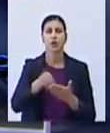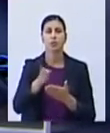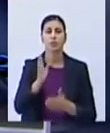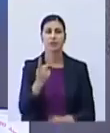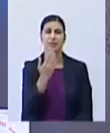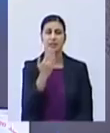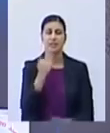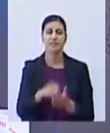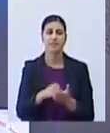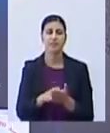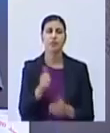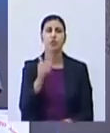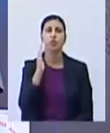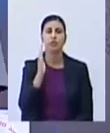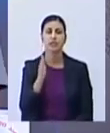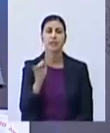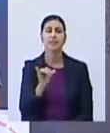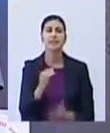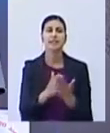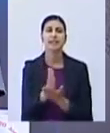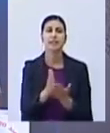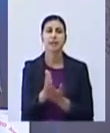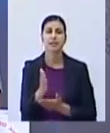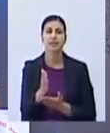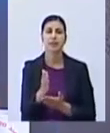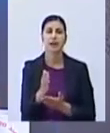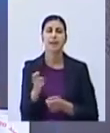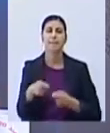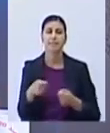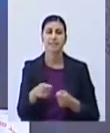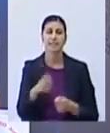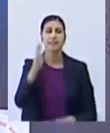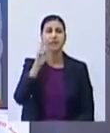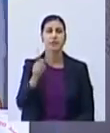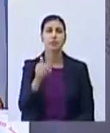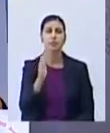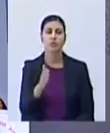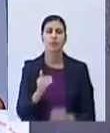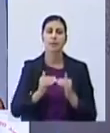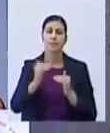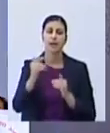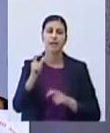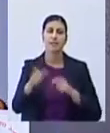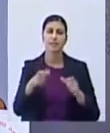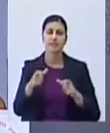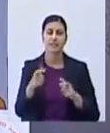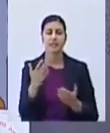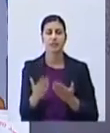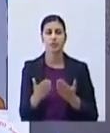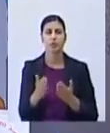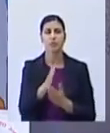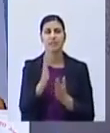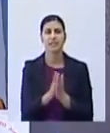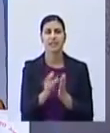მარტივი მიზეზის გამო როგორი იქნება და საით წარიმართება ეს ბიზნესი. ვექტორი საითგან იქნება ამ თანხების მიმართული, ეს იქნება თქვა მაღალმთიან რეგიონებში შეიძლება რომ